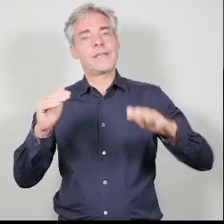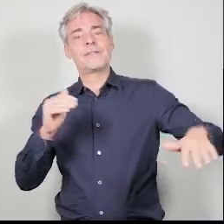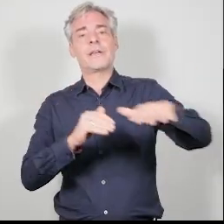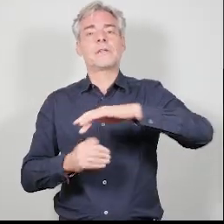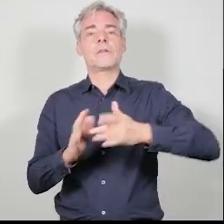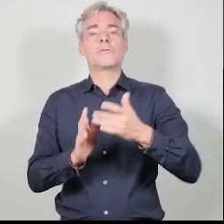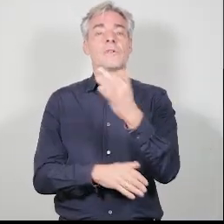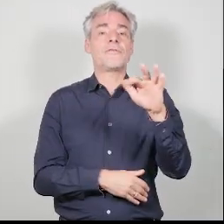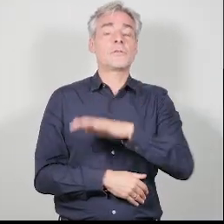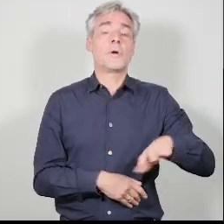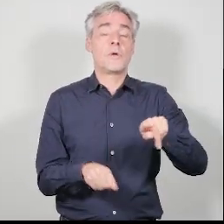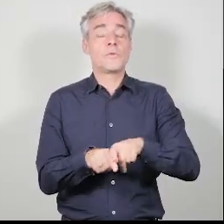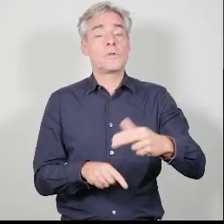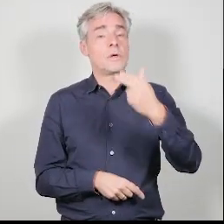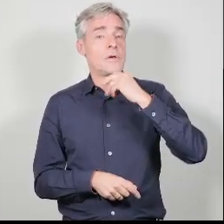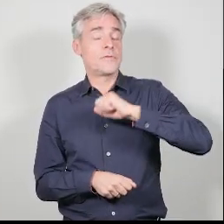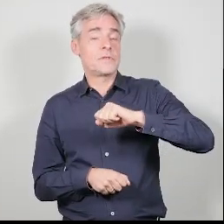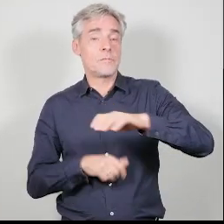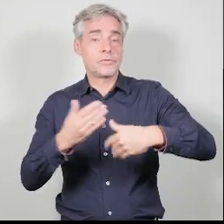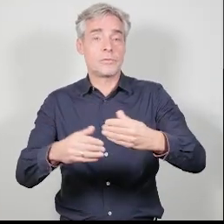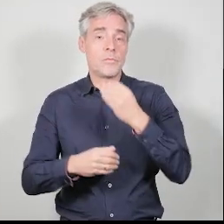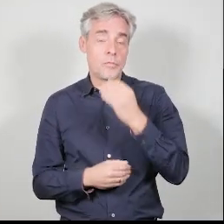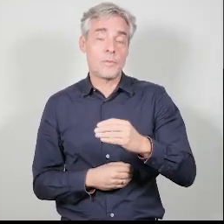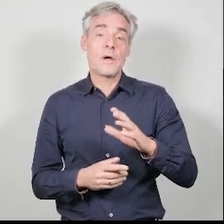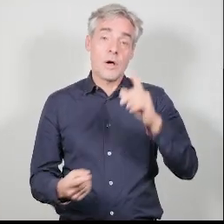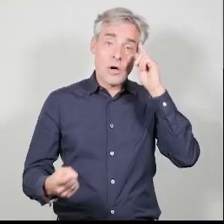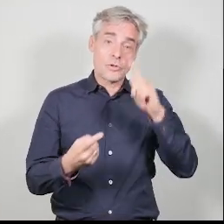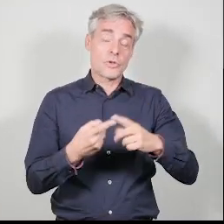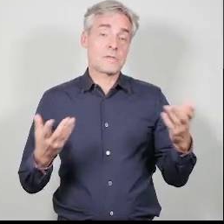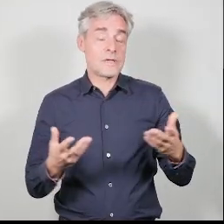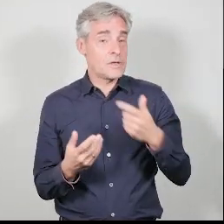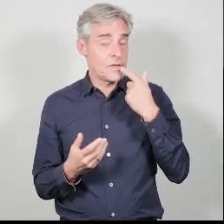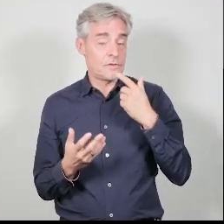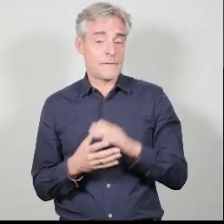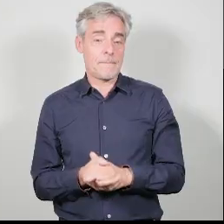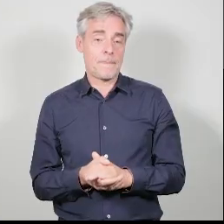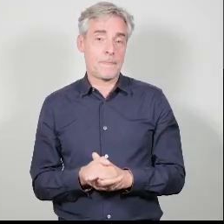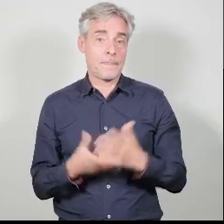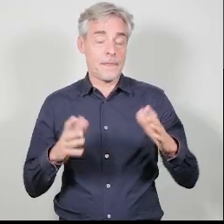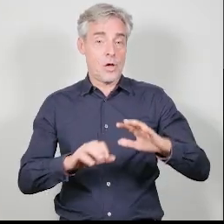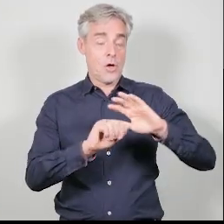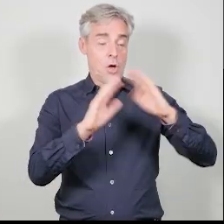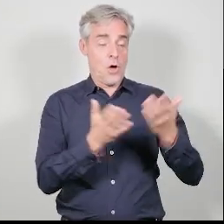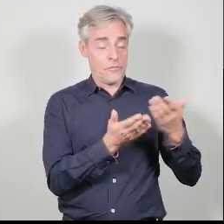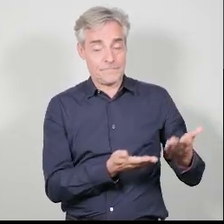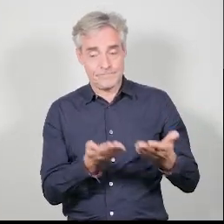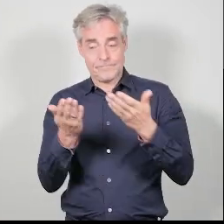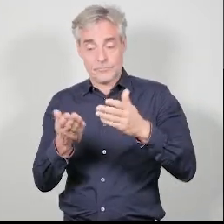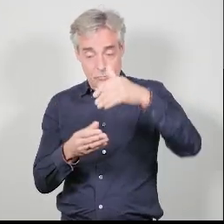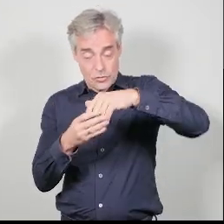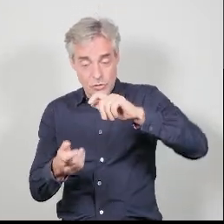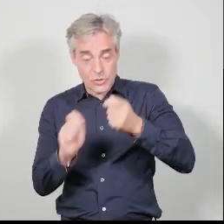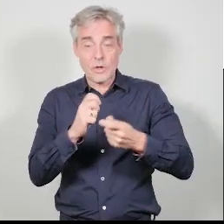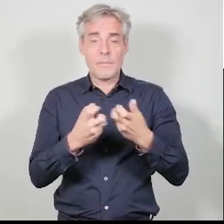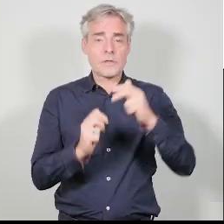territoriale et aussi l'efficience du système. Et donc l'enjeu ici, c'est bien de transformer cette offre en veillant à corriger